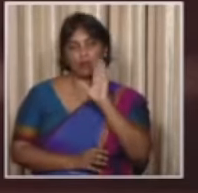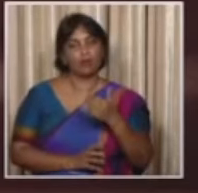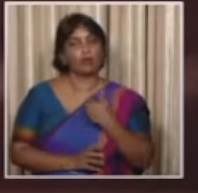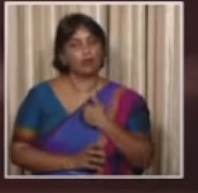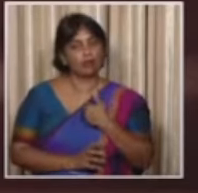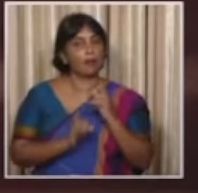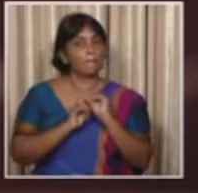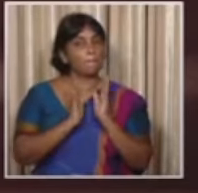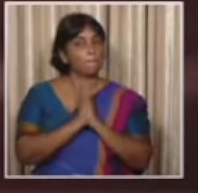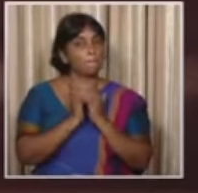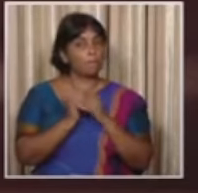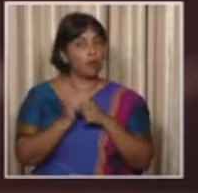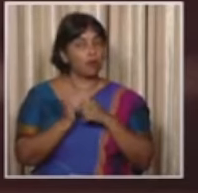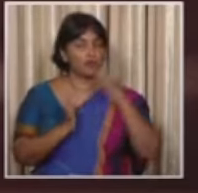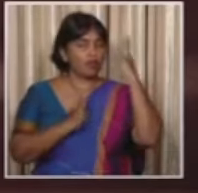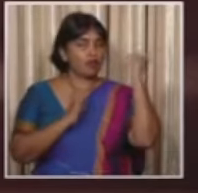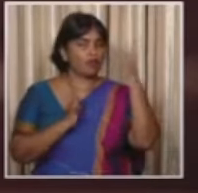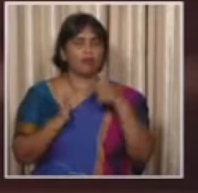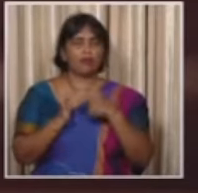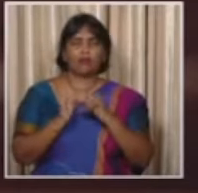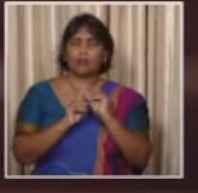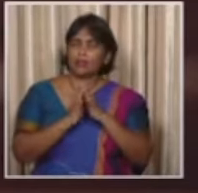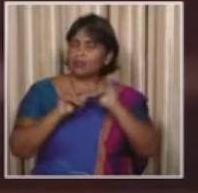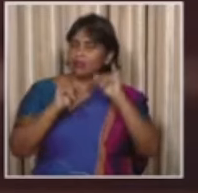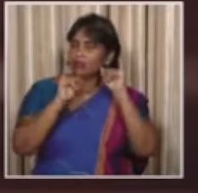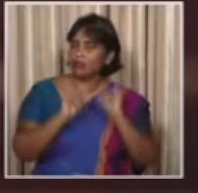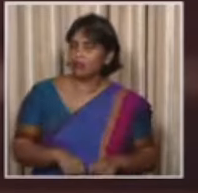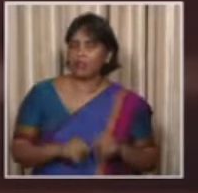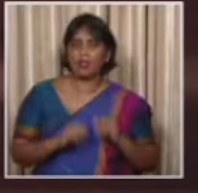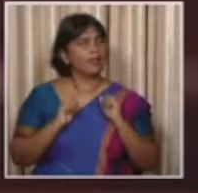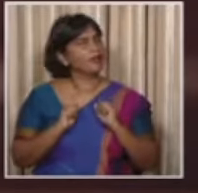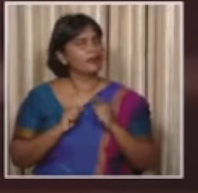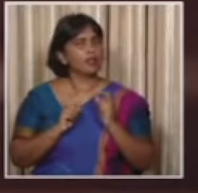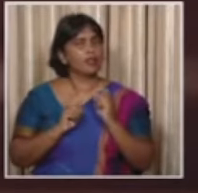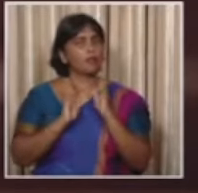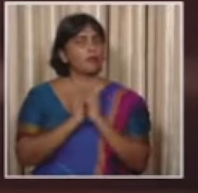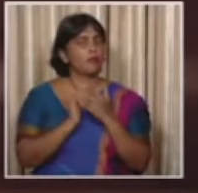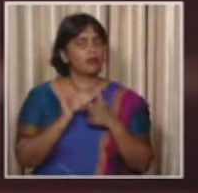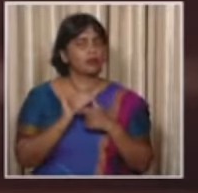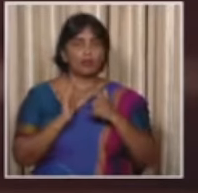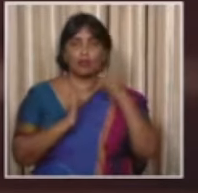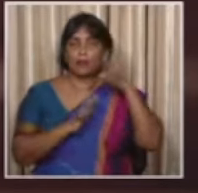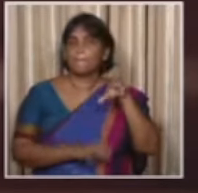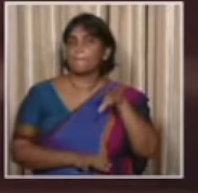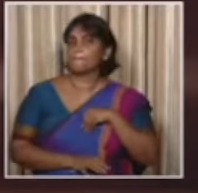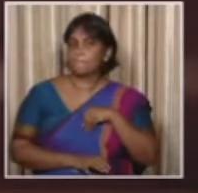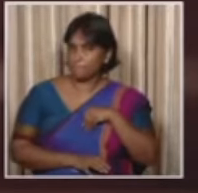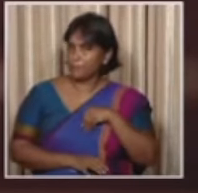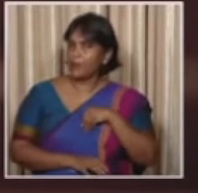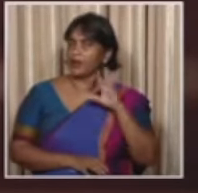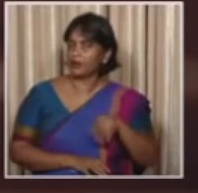අපේ පාස්පෝර්ට් එකට ලෝකේ තියෙන තන එන්න පහළ බහිනවා. ඇයි මේ? අපේ පාස්පෝර්ට් එකට ජාත්‍යන්තර පිළිගැනීම් පිළිබඳව